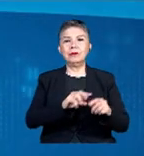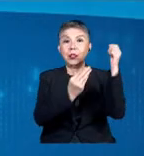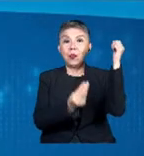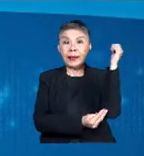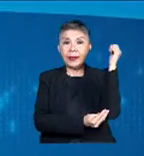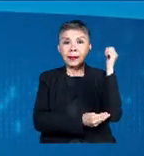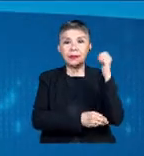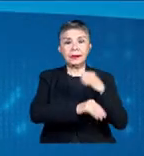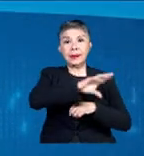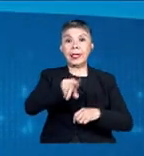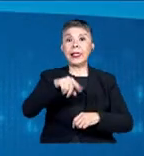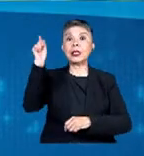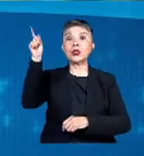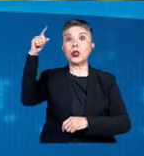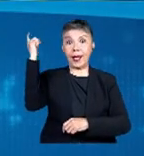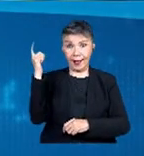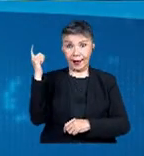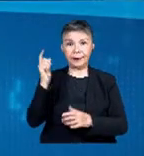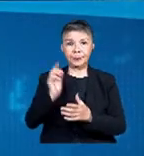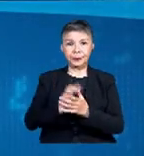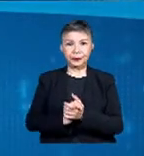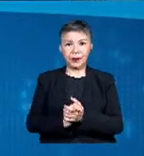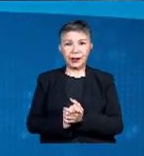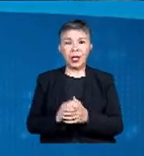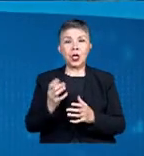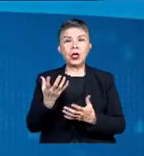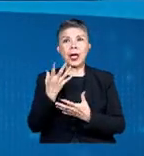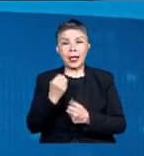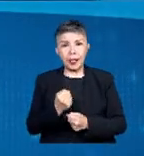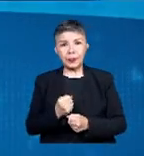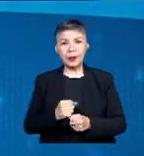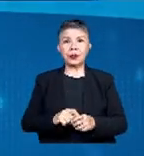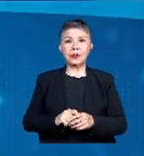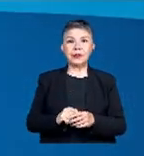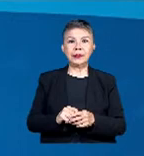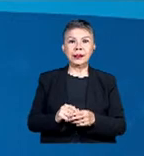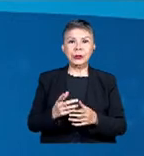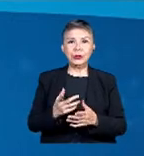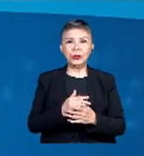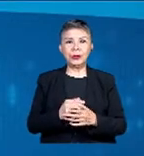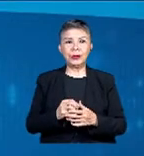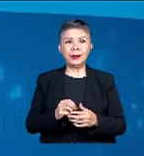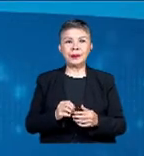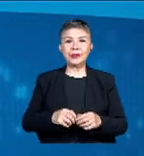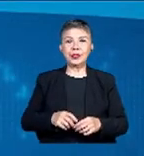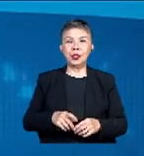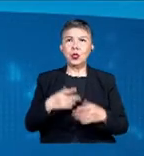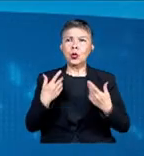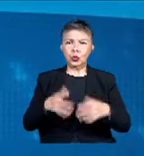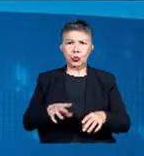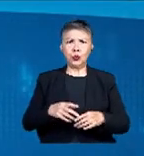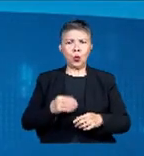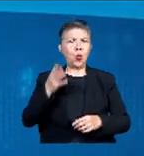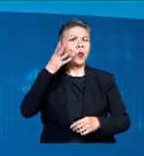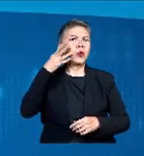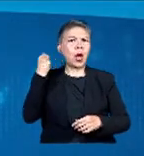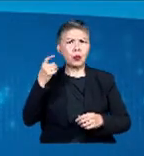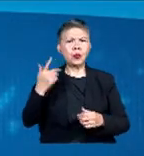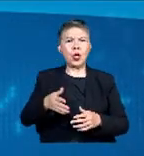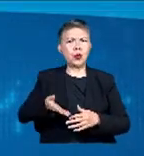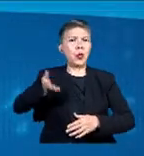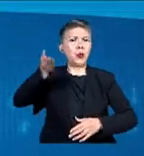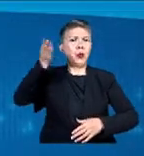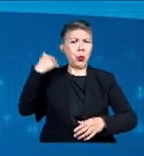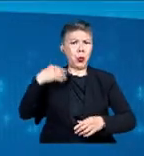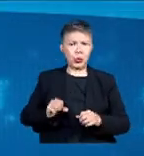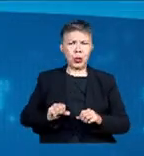daerah-daerah nasional. Gitu. Jadi penyandang disabilitas ini diwadahi oleh NPC yang sudah bertanding jauh dari